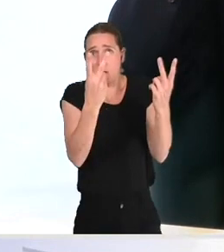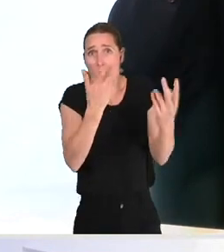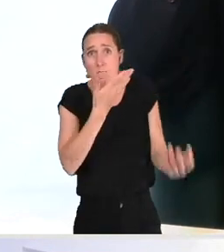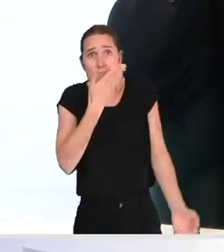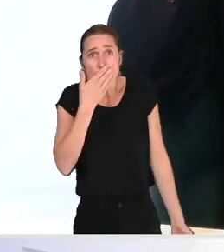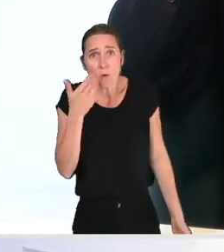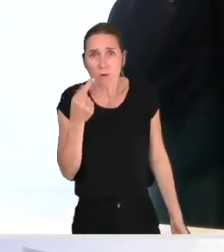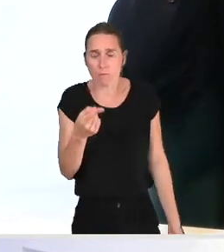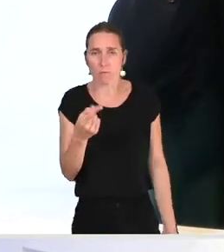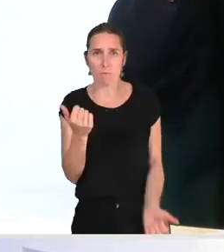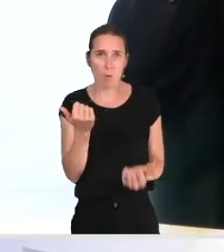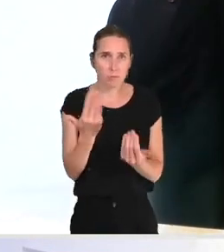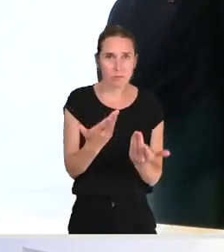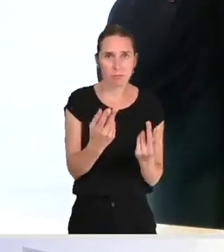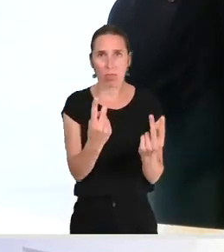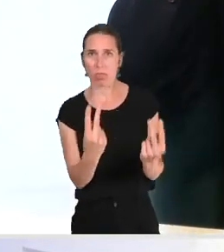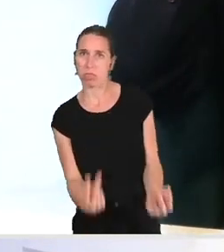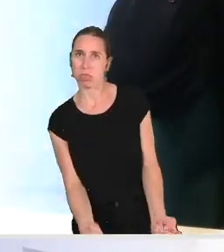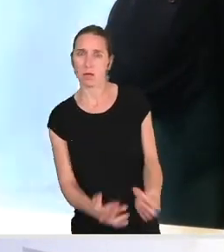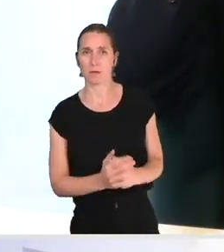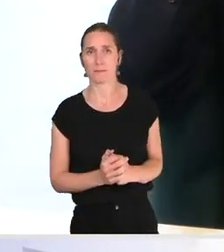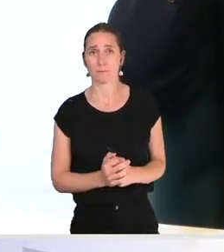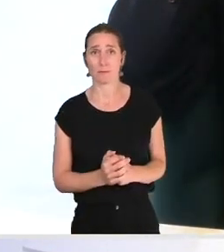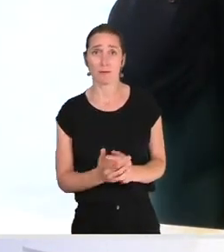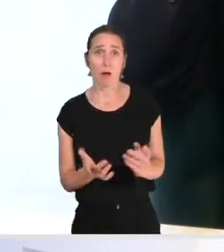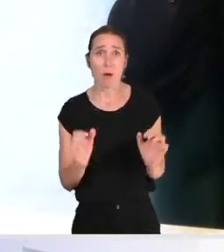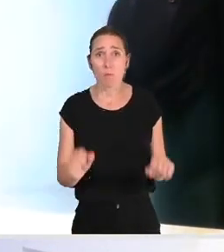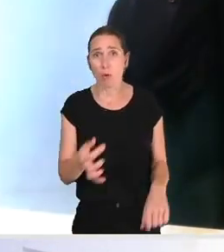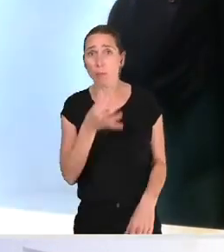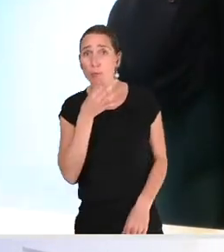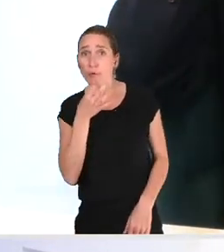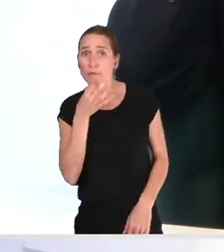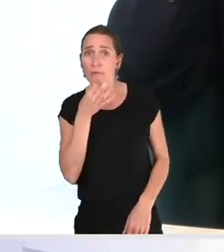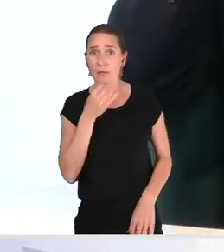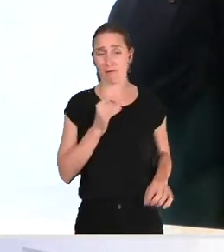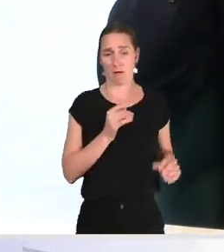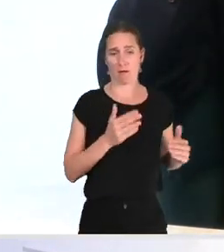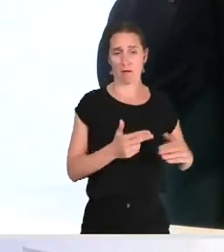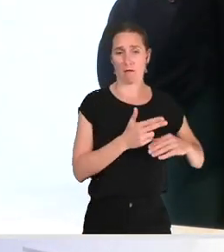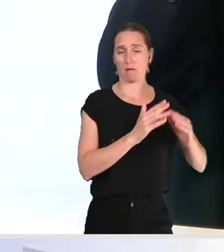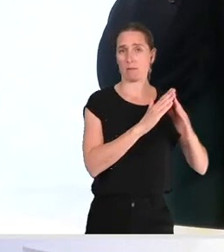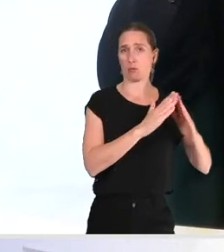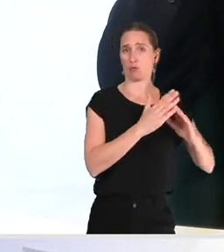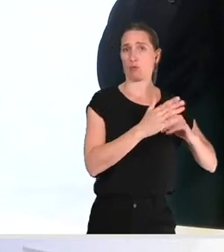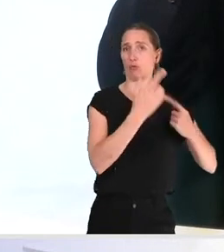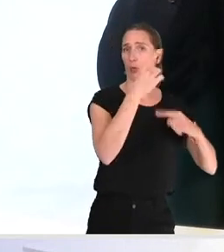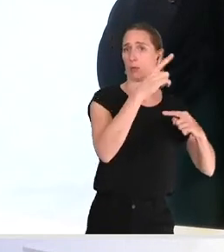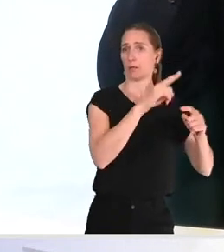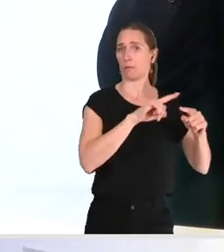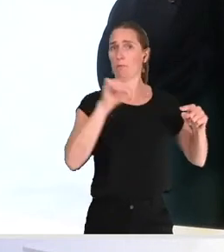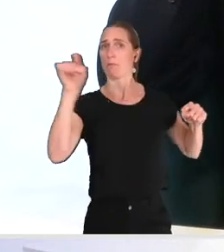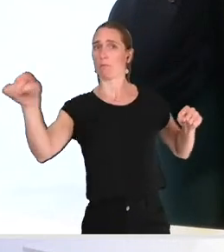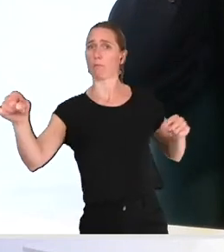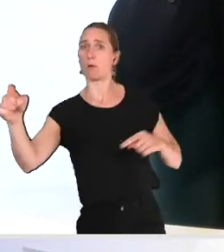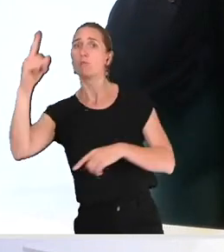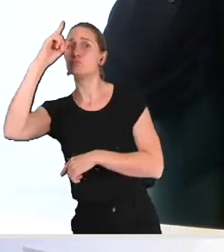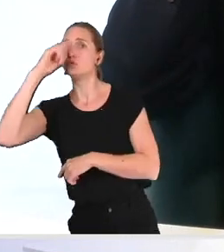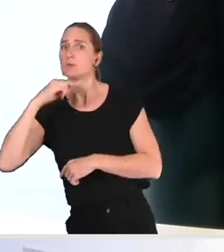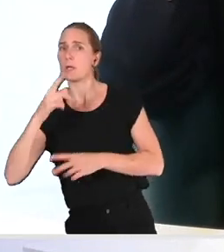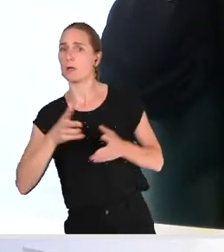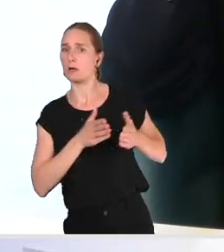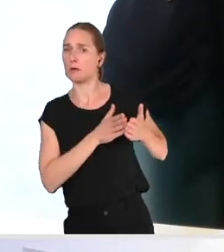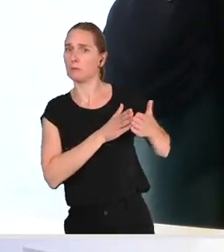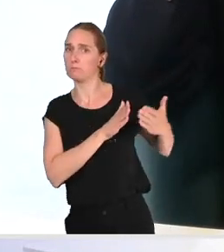de végétaliser les voies de tramway entre la Maison du Tourisme et le musée. Cette déminéralisation aurait pu